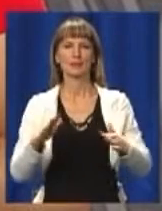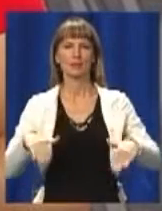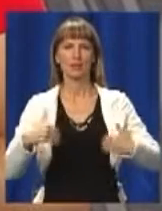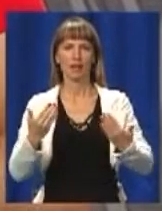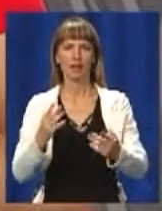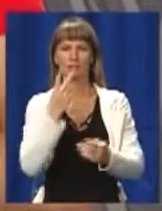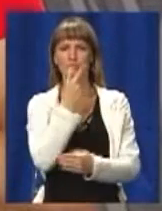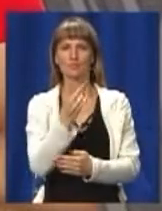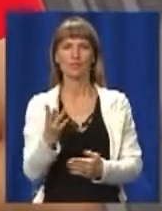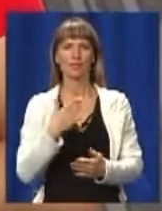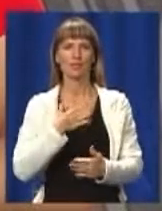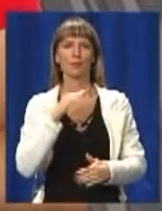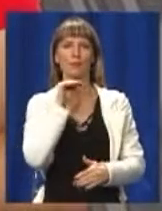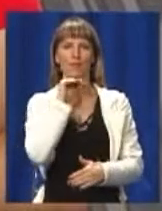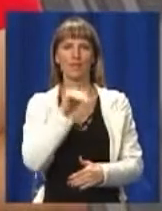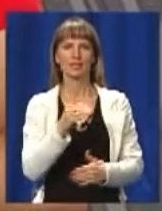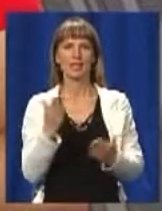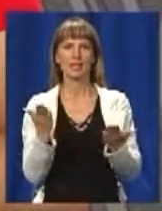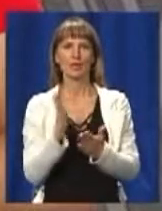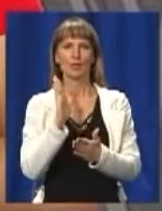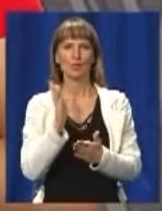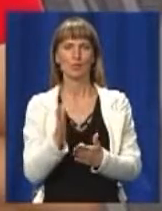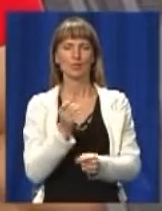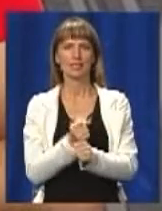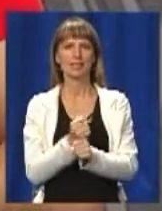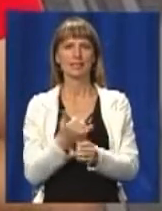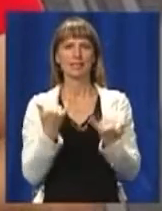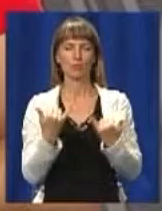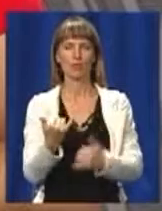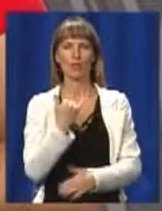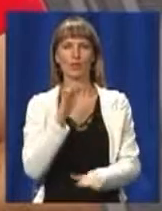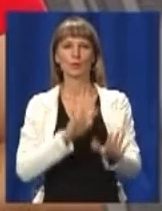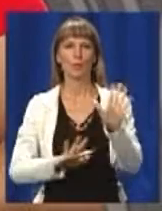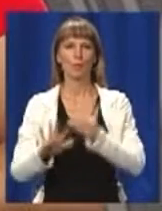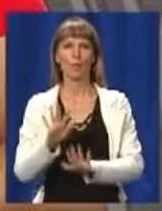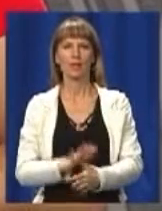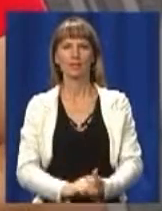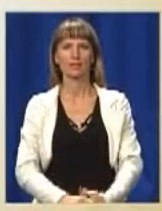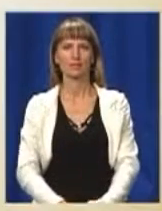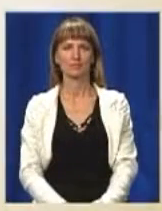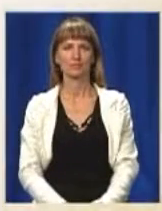пропонуємо переглянути нашого професора, який буде робити сьогодні в нас туман.